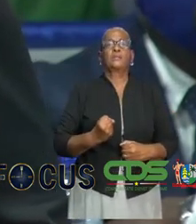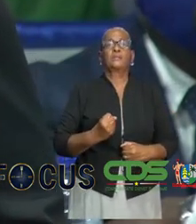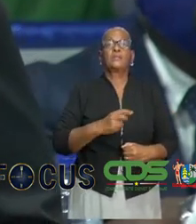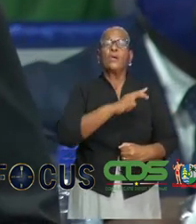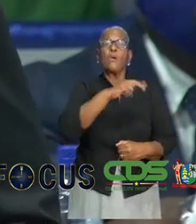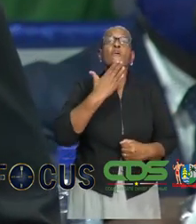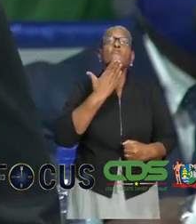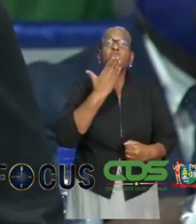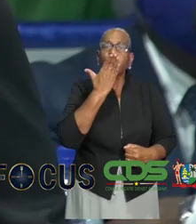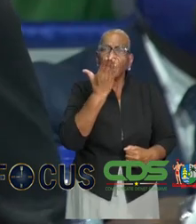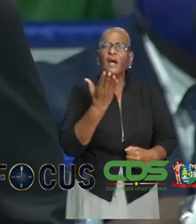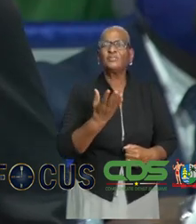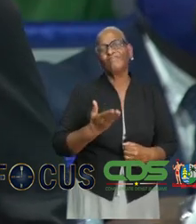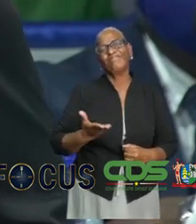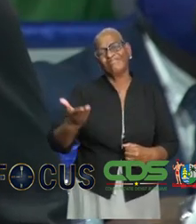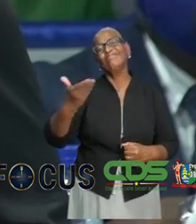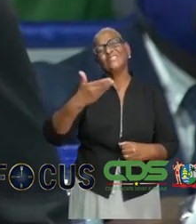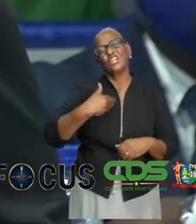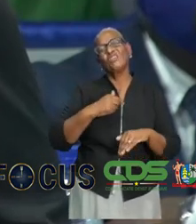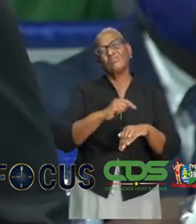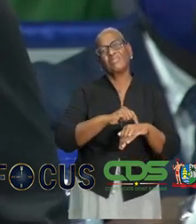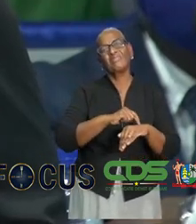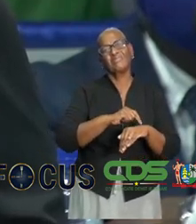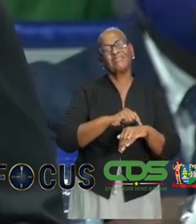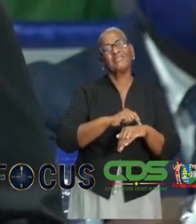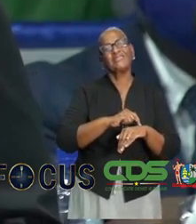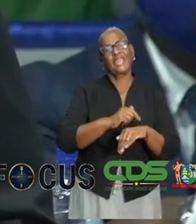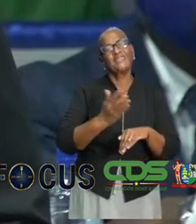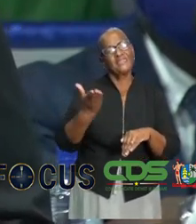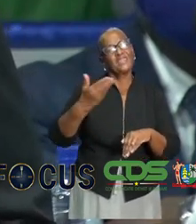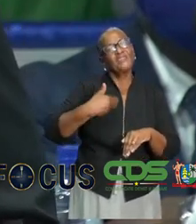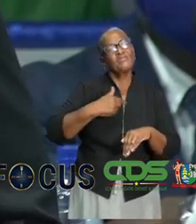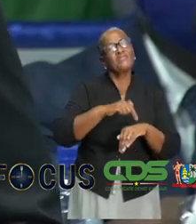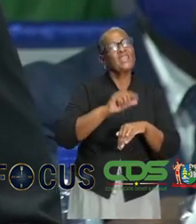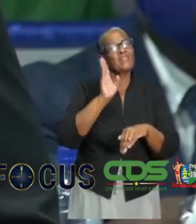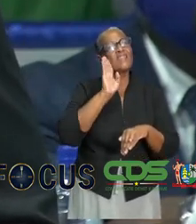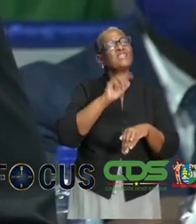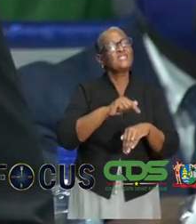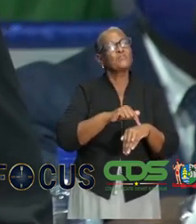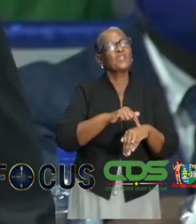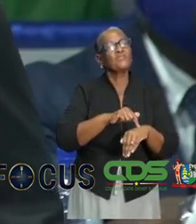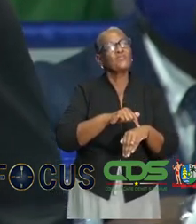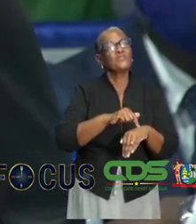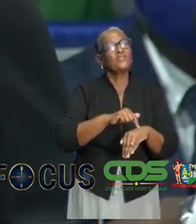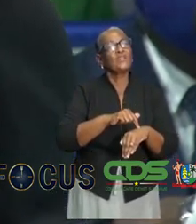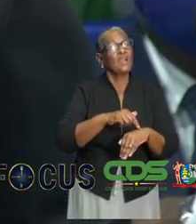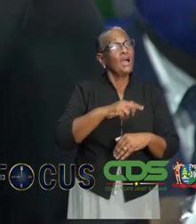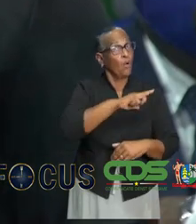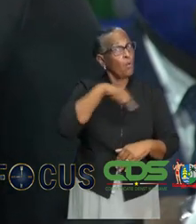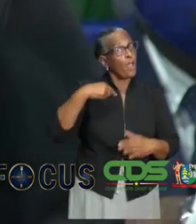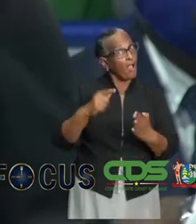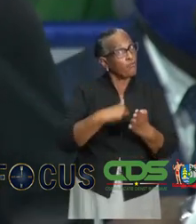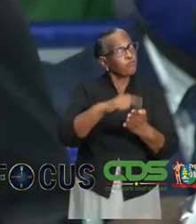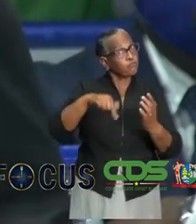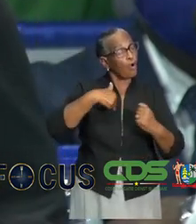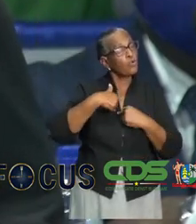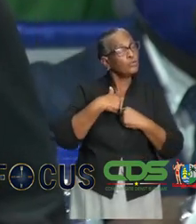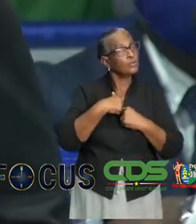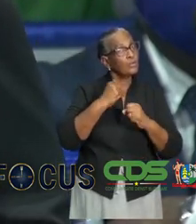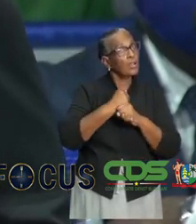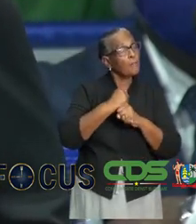om ons wat tijd te kunnen. En nogmaals, als wij fouten hebben gemaakt, geef